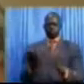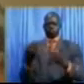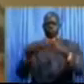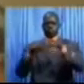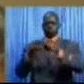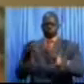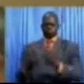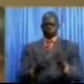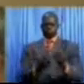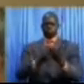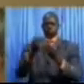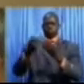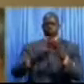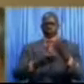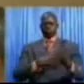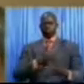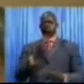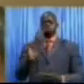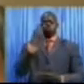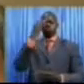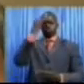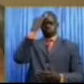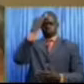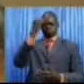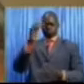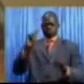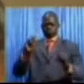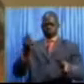plan blanc. Et voilà pourquoi au titre des